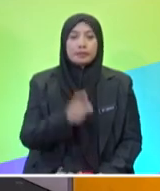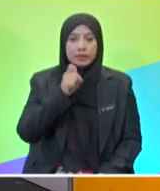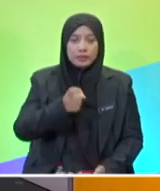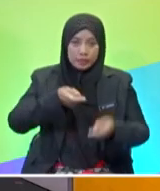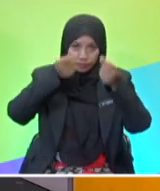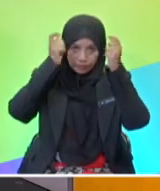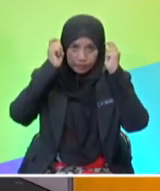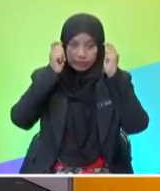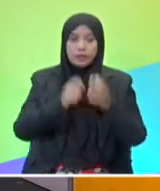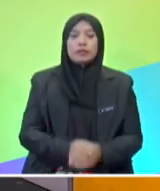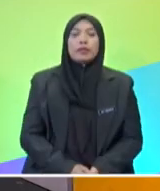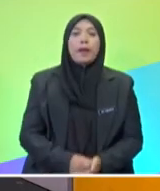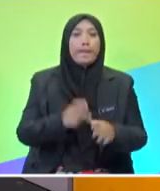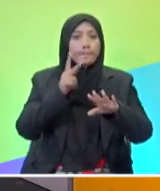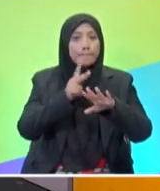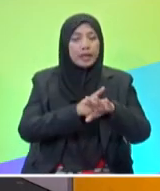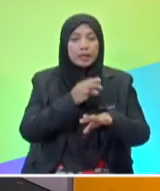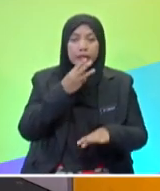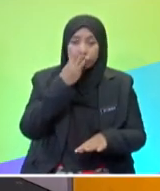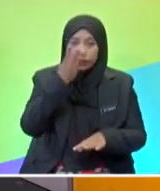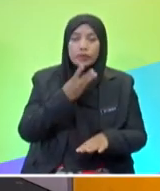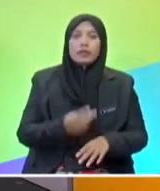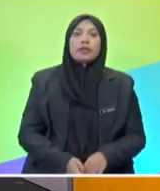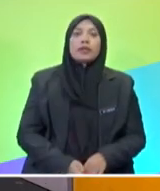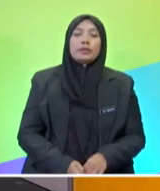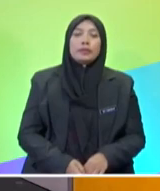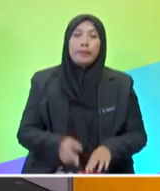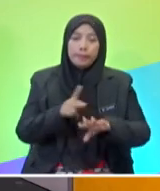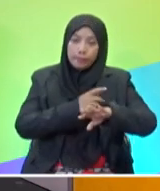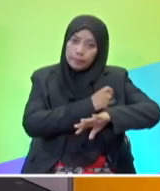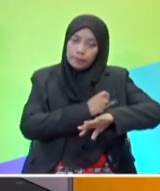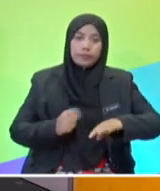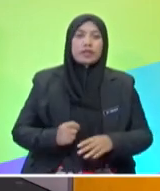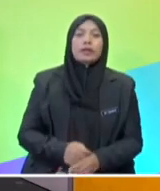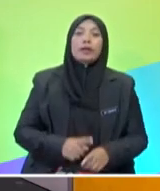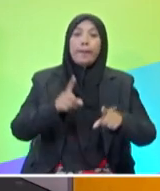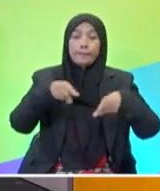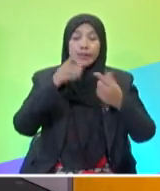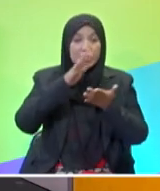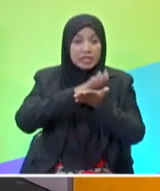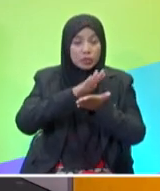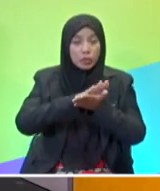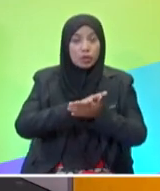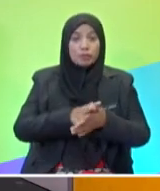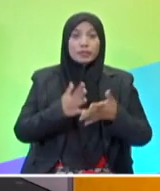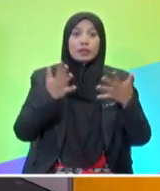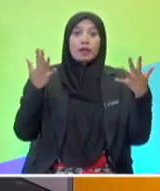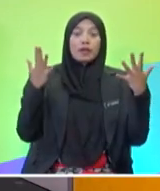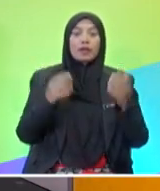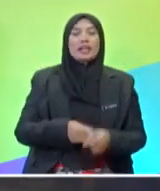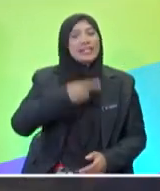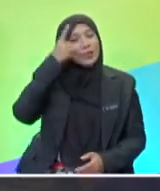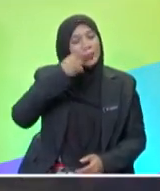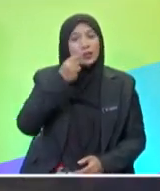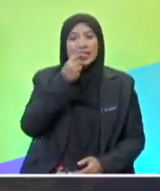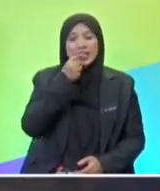pakai deodorant semua, pakai minyak wangi, pergi sekolah pun segar. Gosok gigi pun sama Ustazah. Gosok gigi. Sebab nanti kan